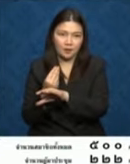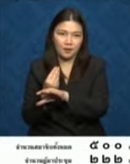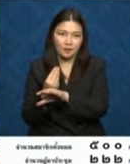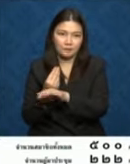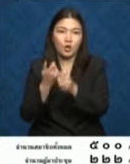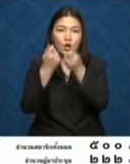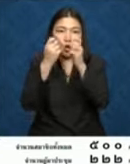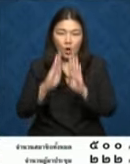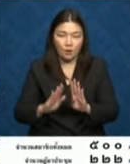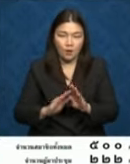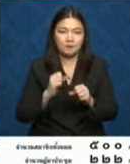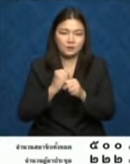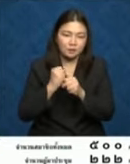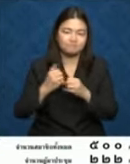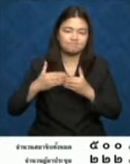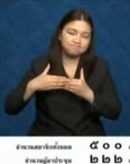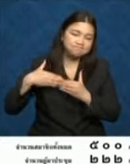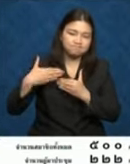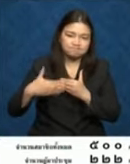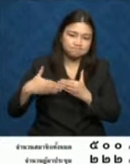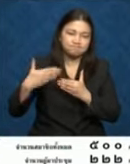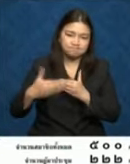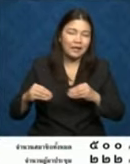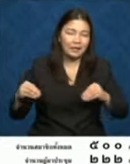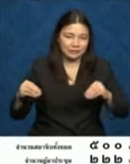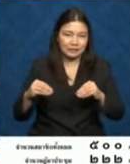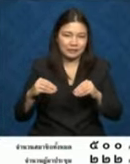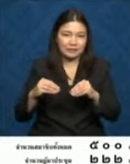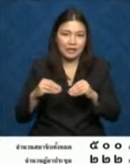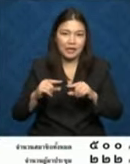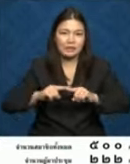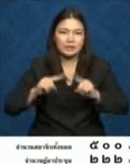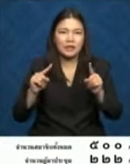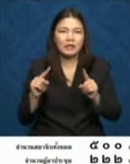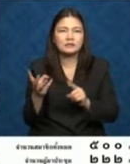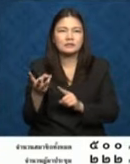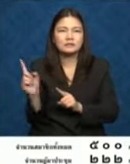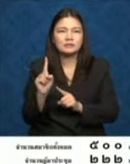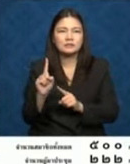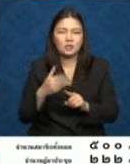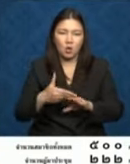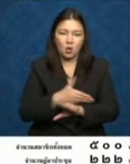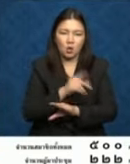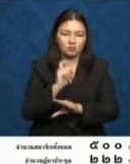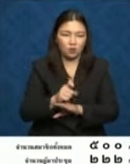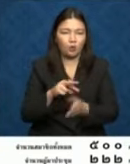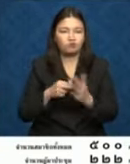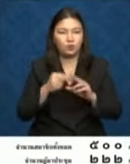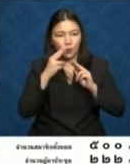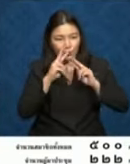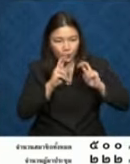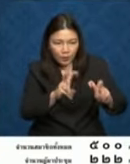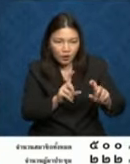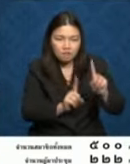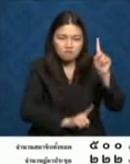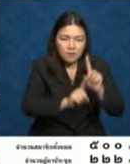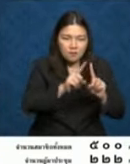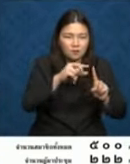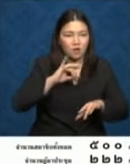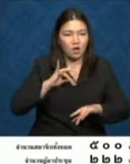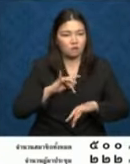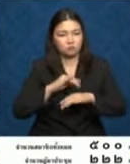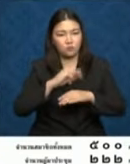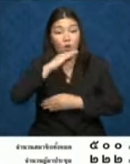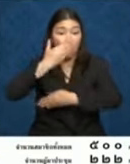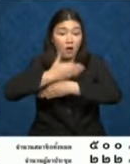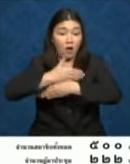ออกแบบไปเรื่อยๆจนกว่าจนจะใกล้สำเร็จแล้วแต่ยังติดการศึกษาผลกระทบ สิ่งแวดล้อมในการประกอบในการที่